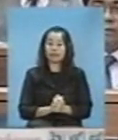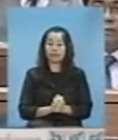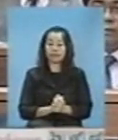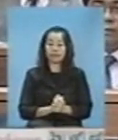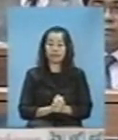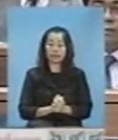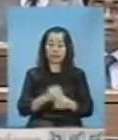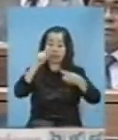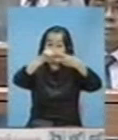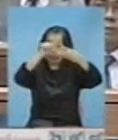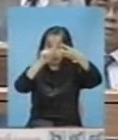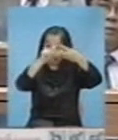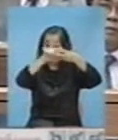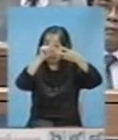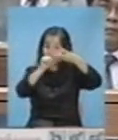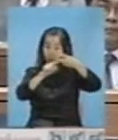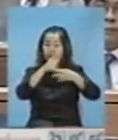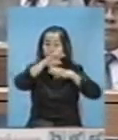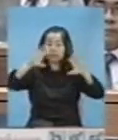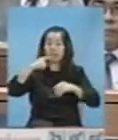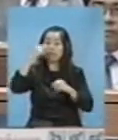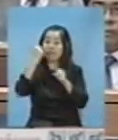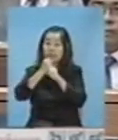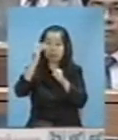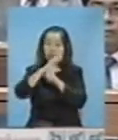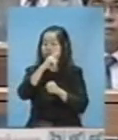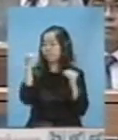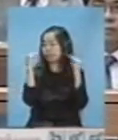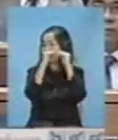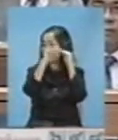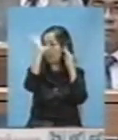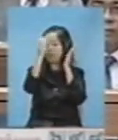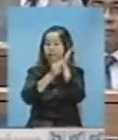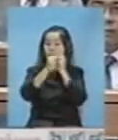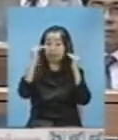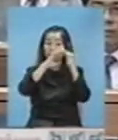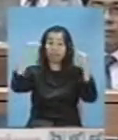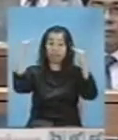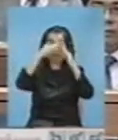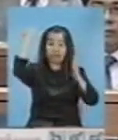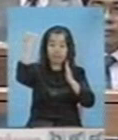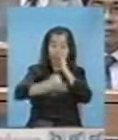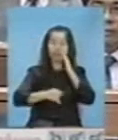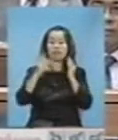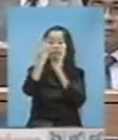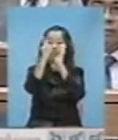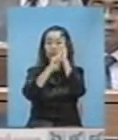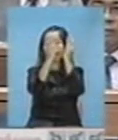เพราะฉะนั้นสองข้อนี้ท่านจะอ้างไม่อ้างท่านก็ไม่มีสิทธิ์แก้เมื่อไหร่ผิดรัฐธรรมนูญเมื่อนั้น